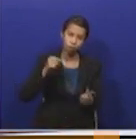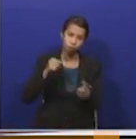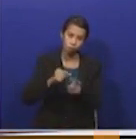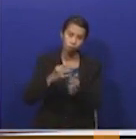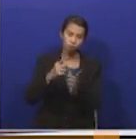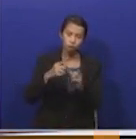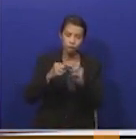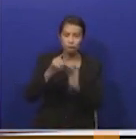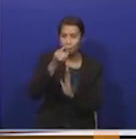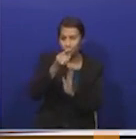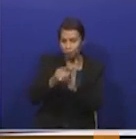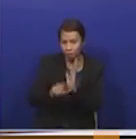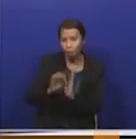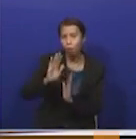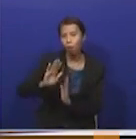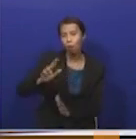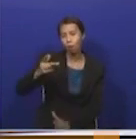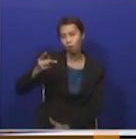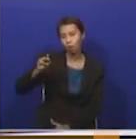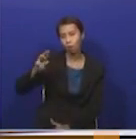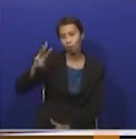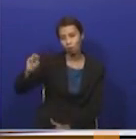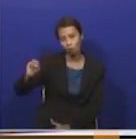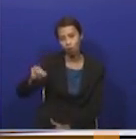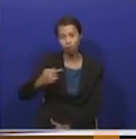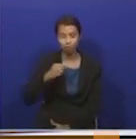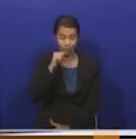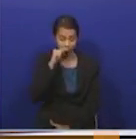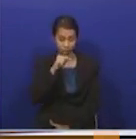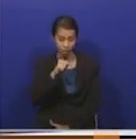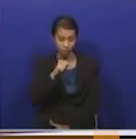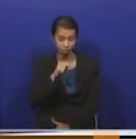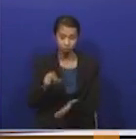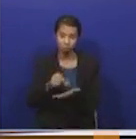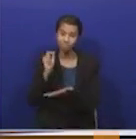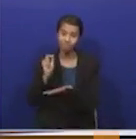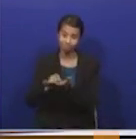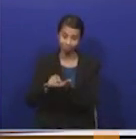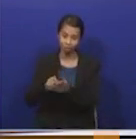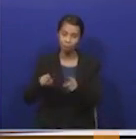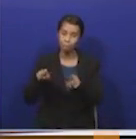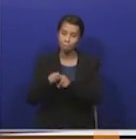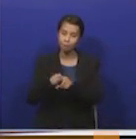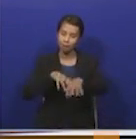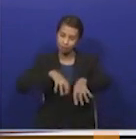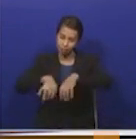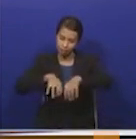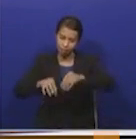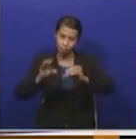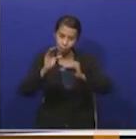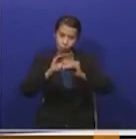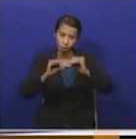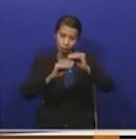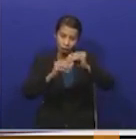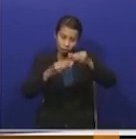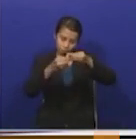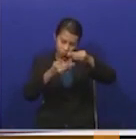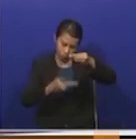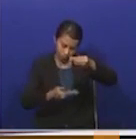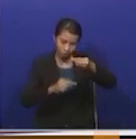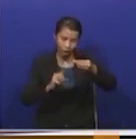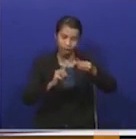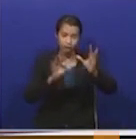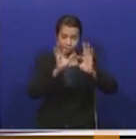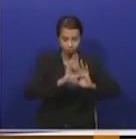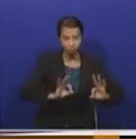การของมติครม.ที่ไม่ได้จัดลำดับความสำคัญว่าโครงการใดที่มีความสำคัญเร่งด่วนที่ควร